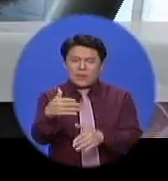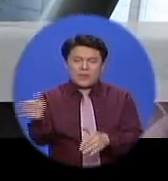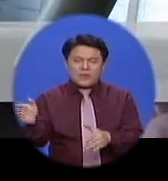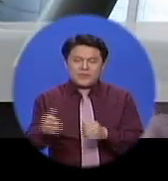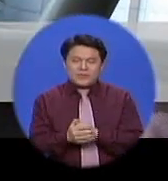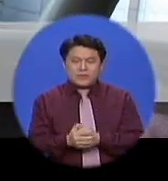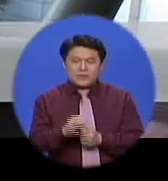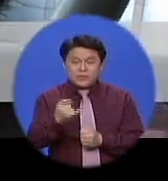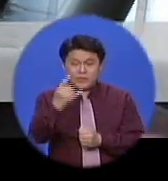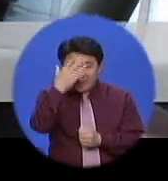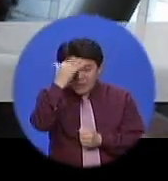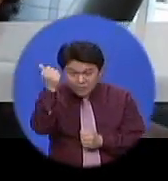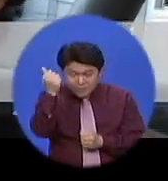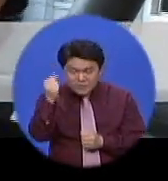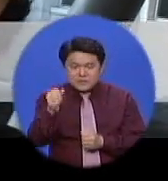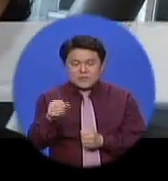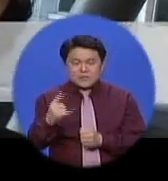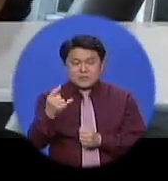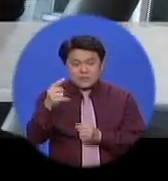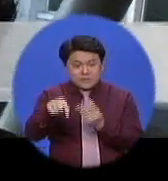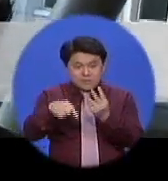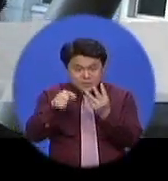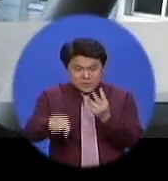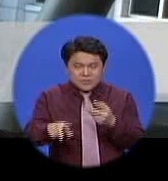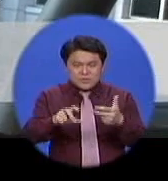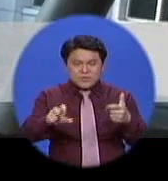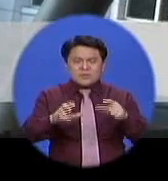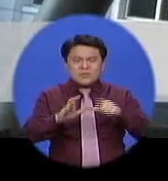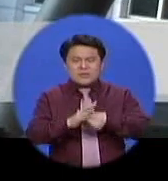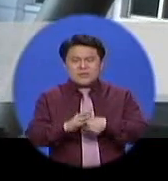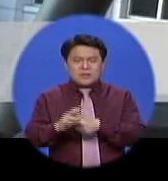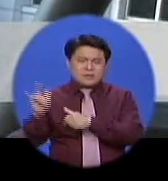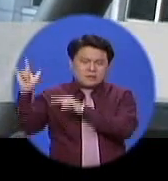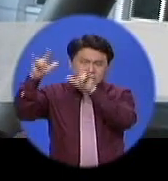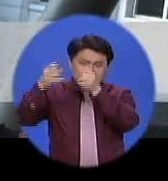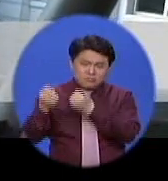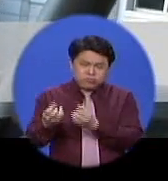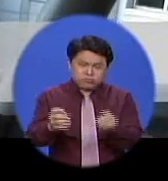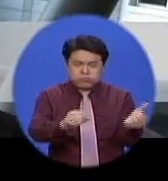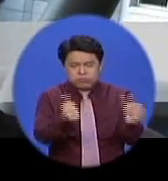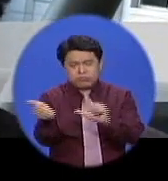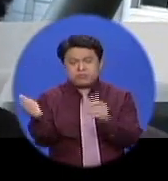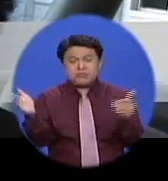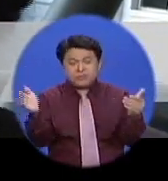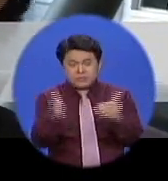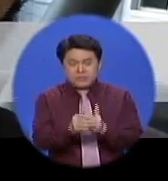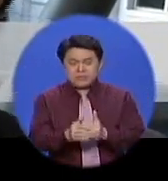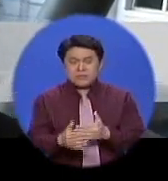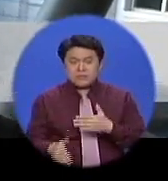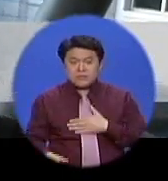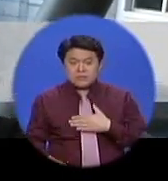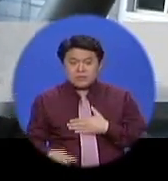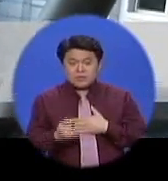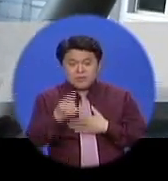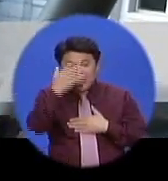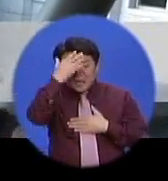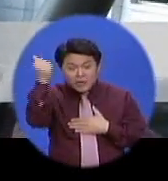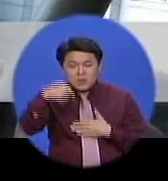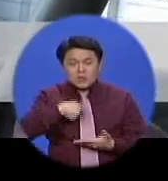없어요. 애할아버지 애삼촌 옛날 그 유교 때 폭거기로 다 돌아가시고 우리 또